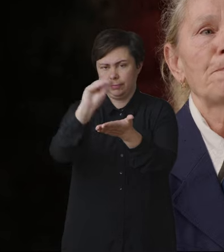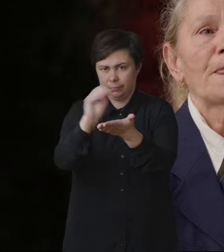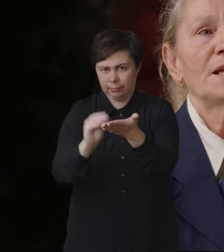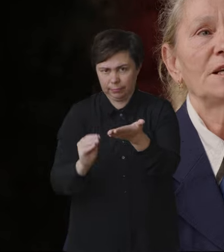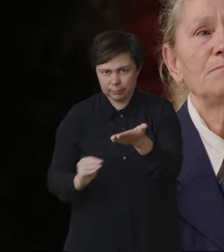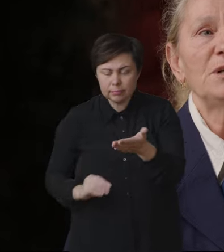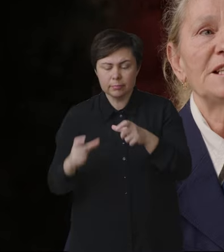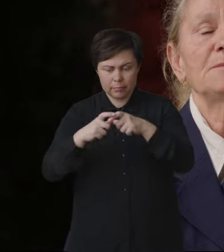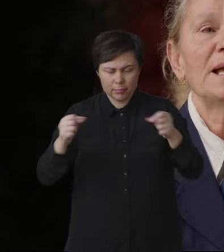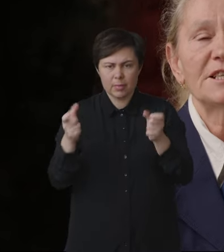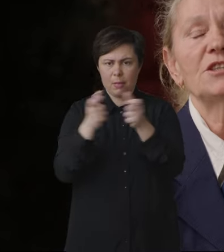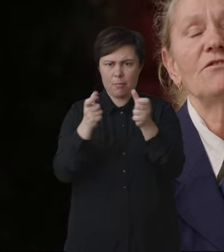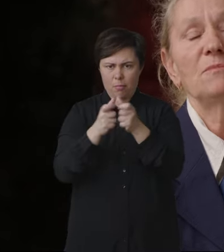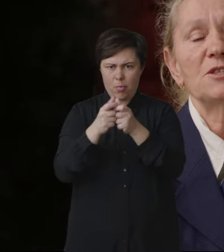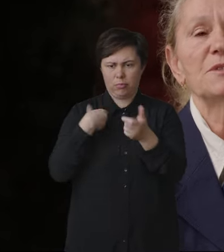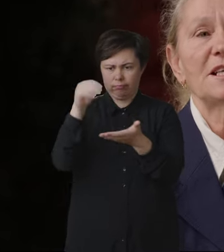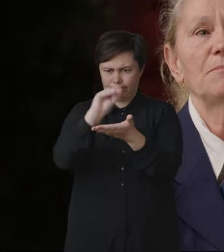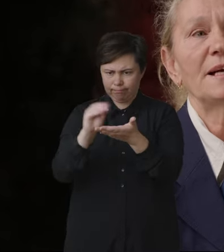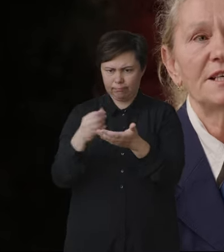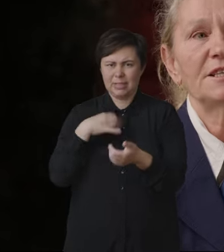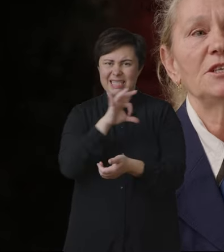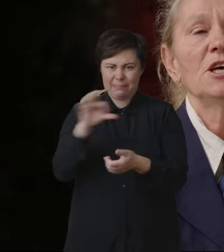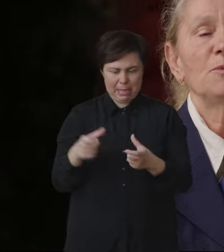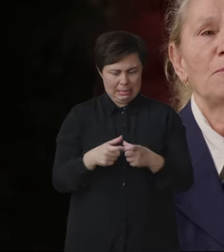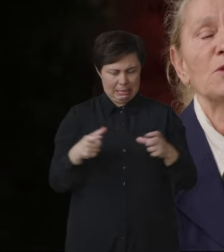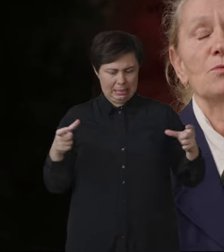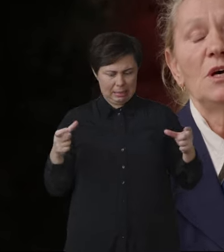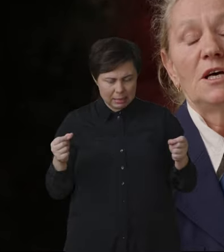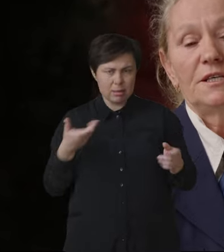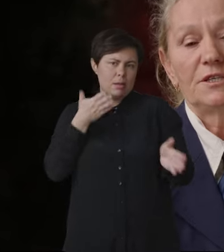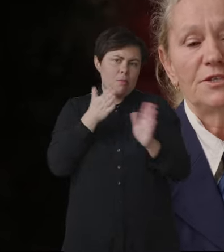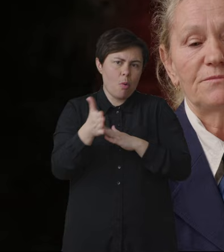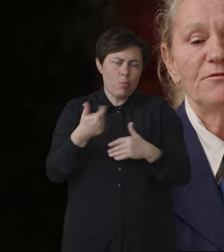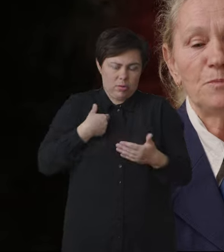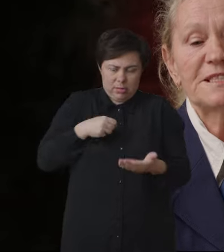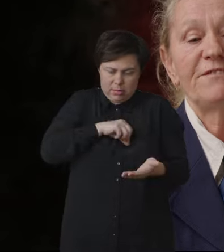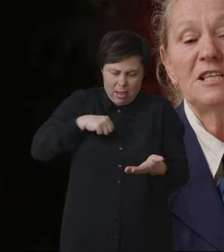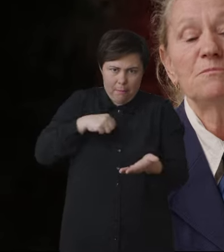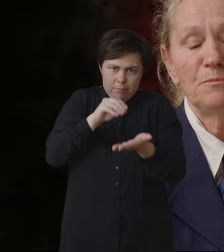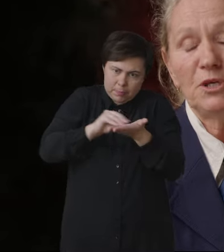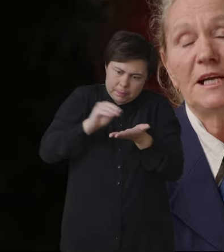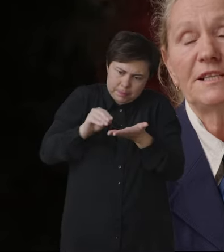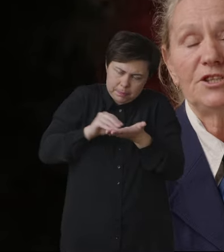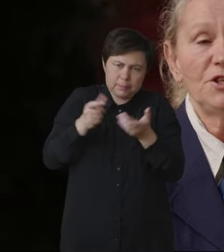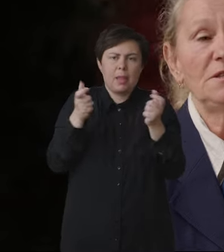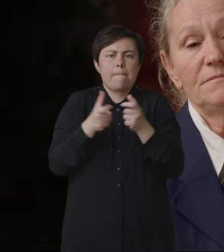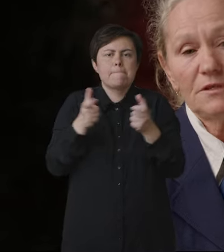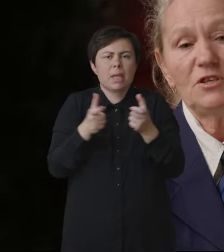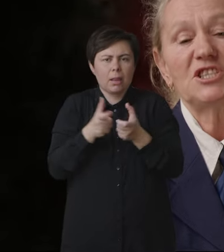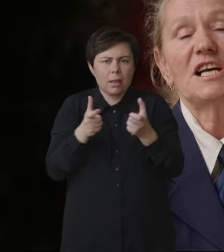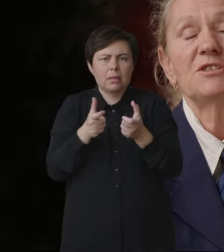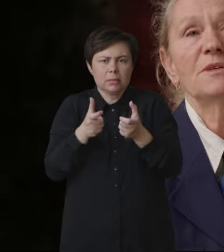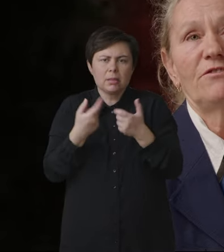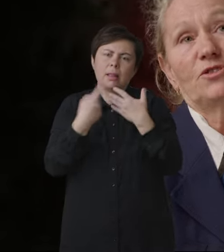takie bilety blankietowe. Mieliśmy takie blankiety i po prostu wypisywaliśmy bilet i